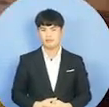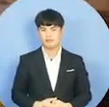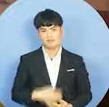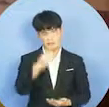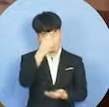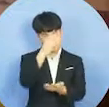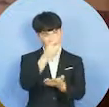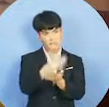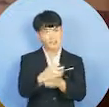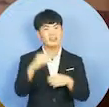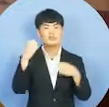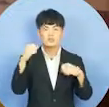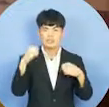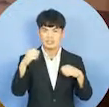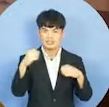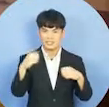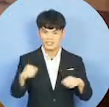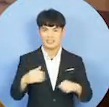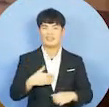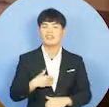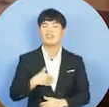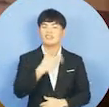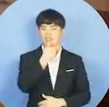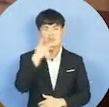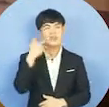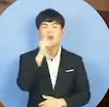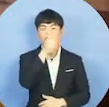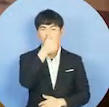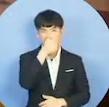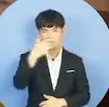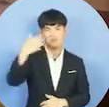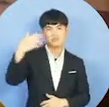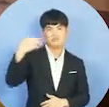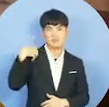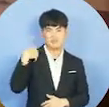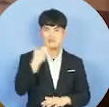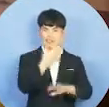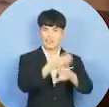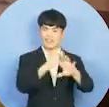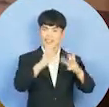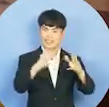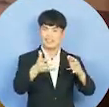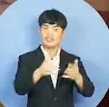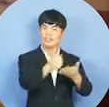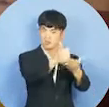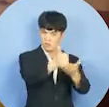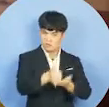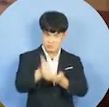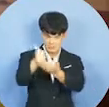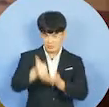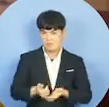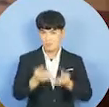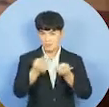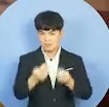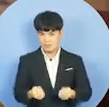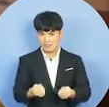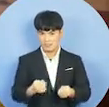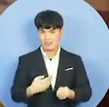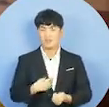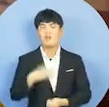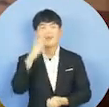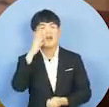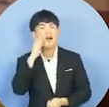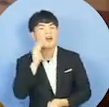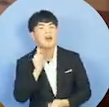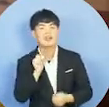천안 흥타령 축제 영어 통역을 맡았는데 외국에서 오시는 손님들을 좀 더